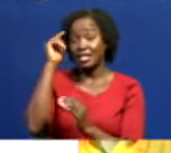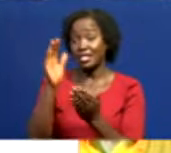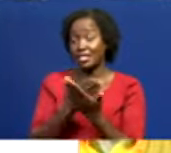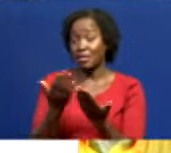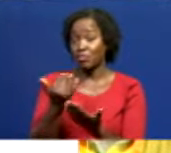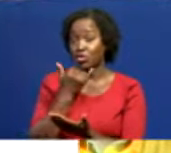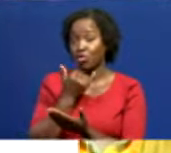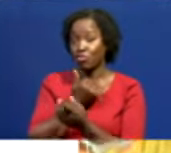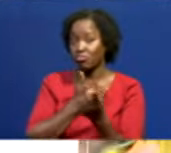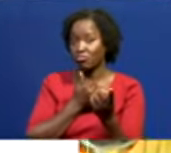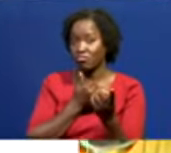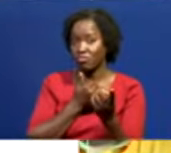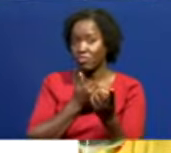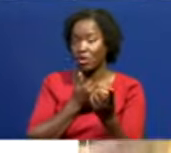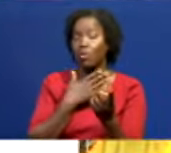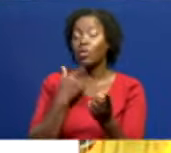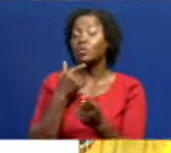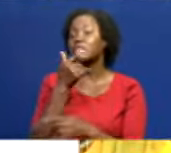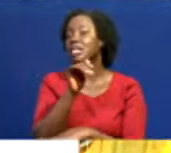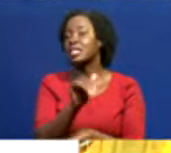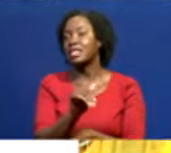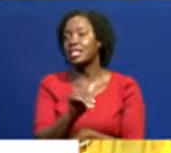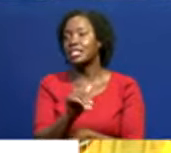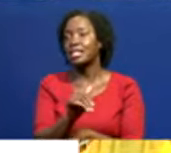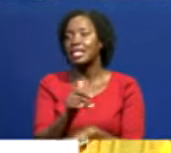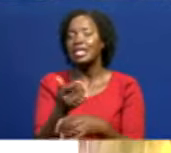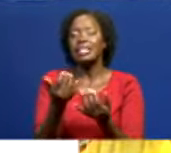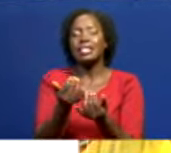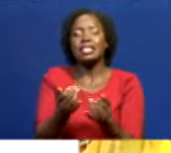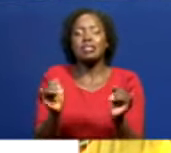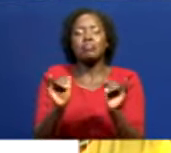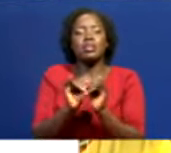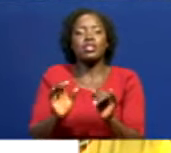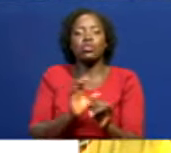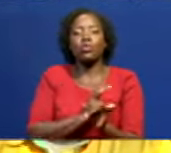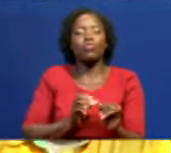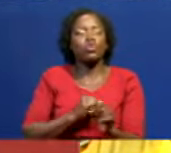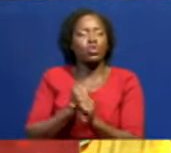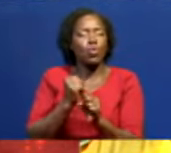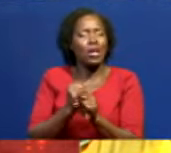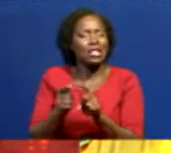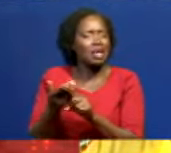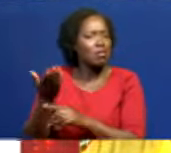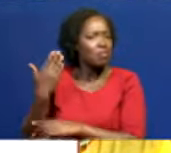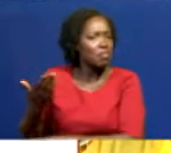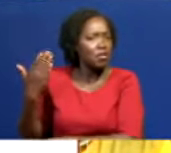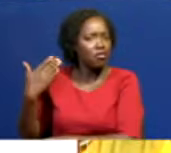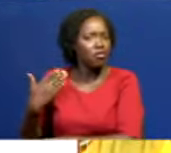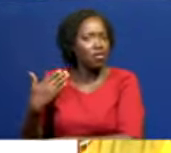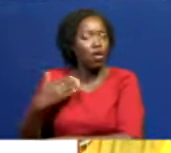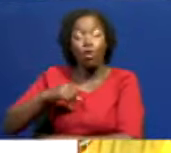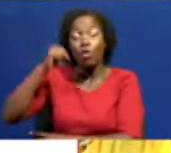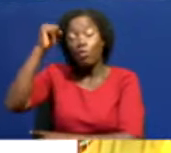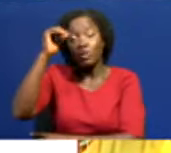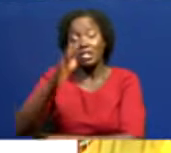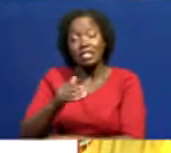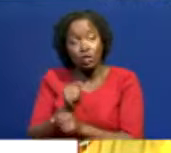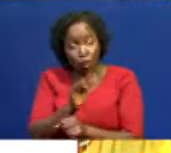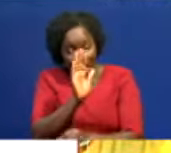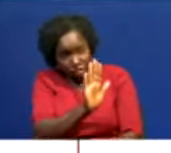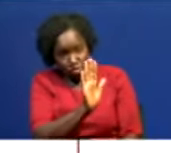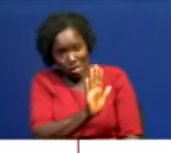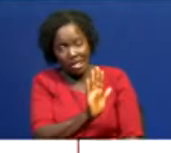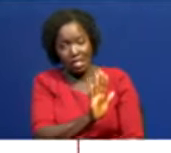wrong. We want to say that wacha independent commission ifanye kazi yake kama zamani. The politician fanyeni kazi